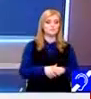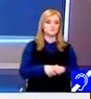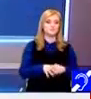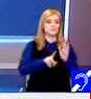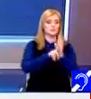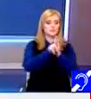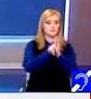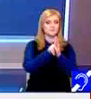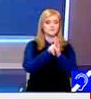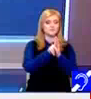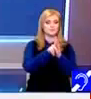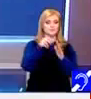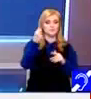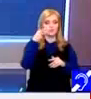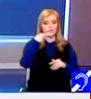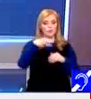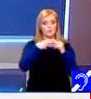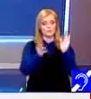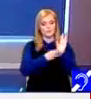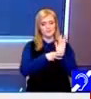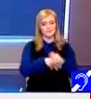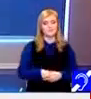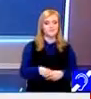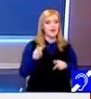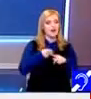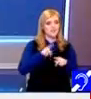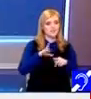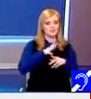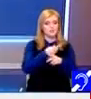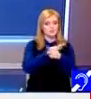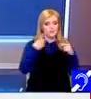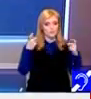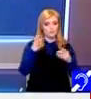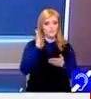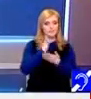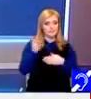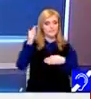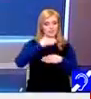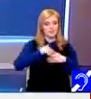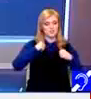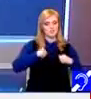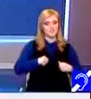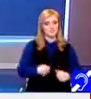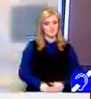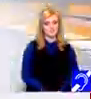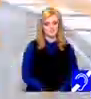vor oscila între 11 și 18 grade Celsius. Acestea au fost informațiile. Să aveți o seară liniștită!